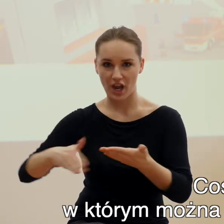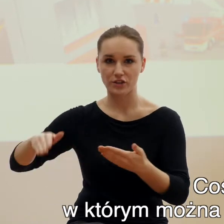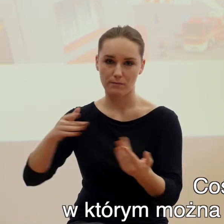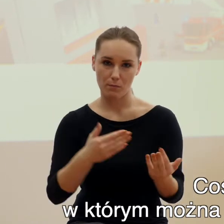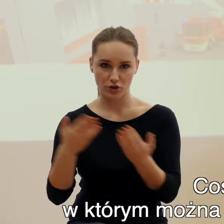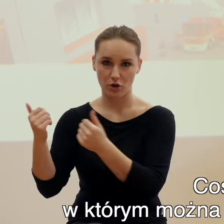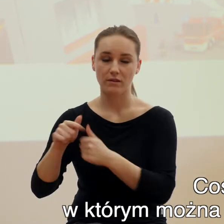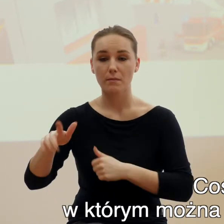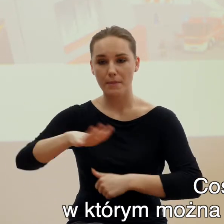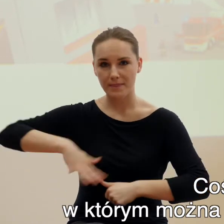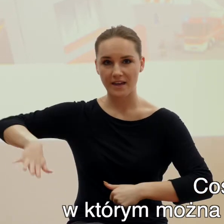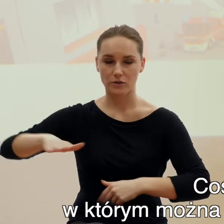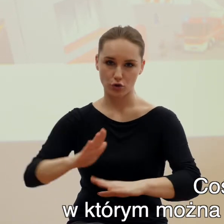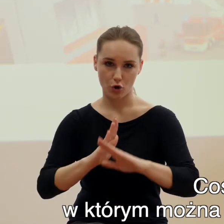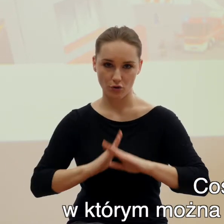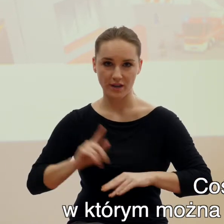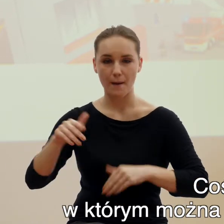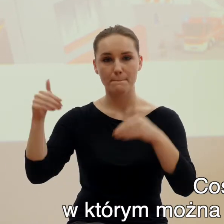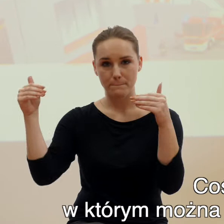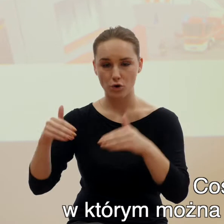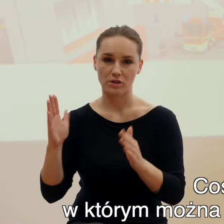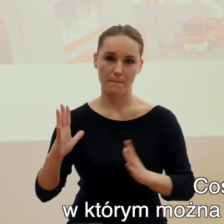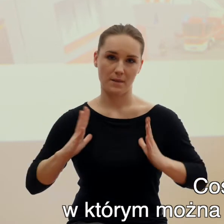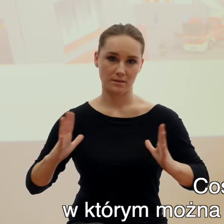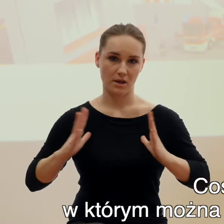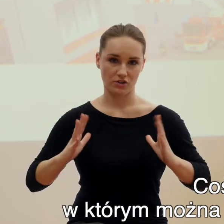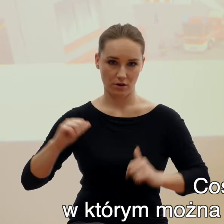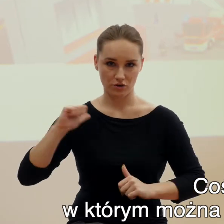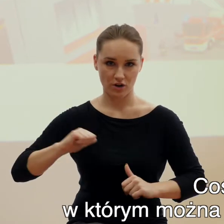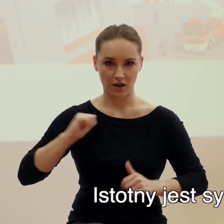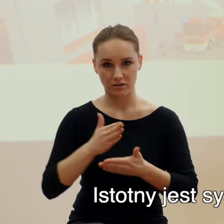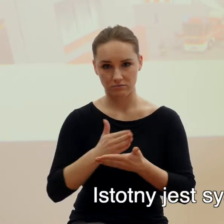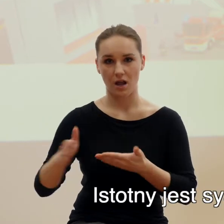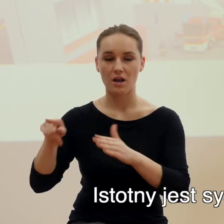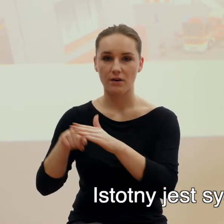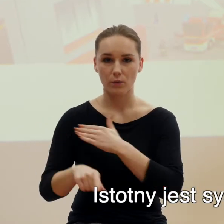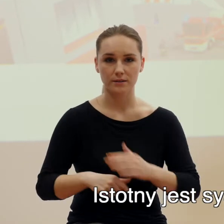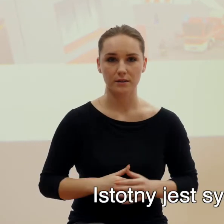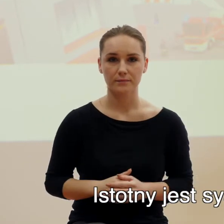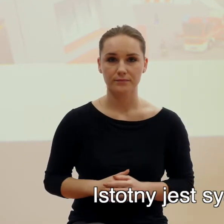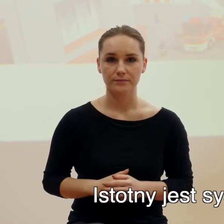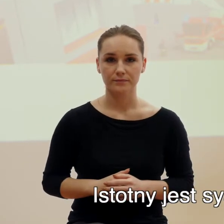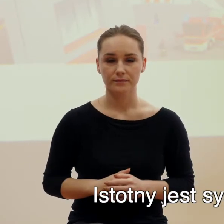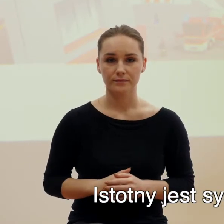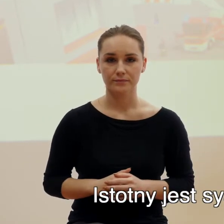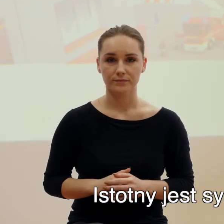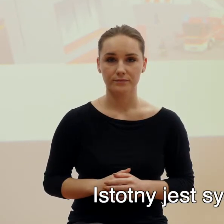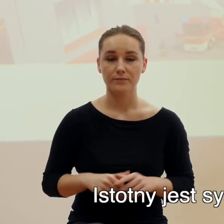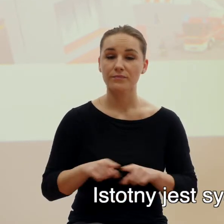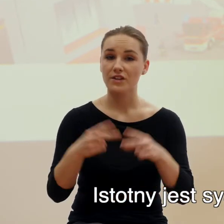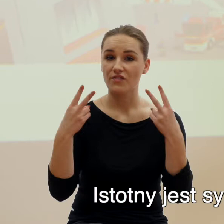którym można bezpiecznie oczekiwać na dalszą ewakuację. Istotny jest system komunikacji z miejsca bezpiecznego.